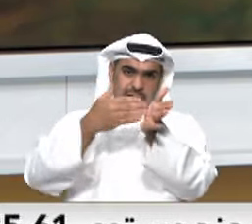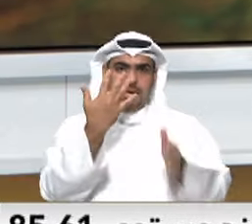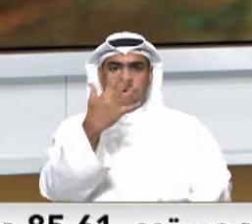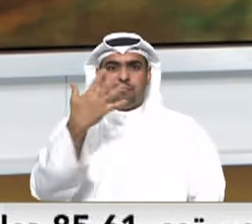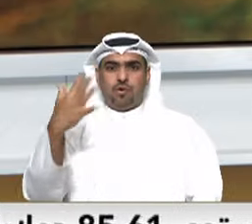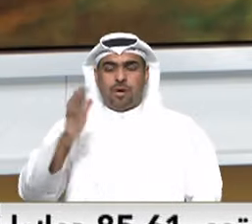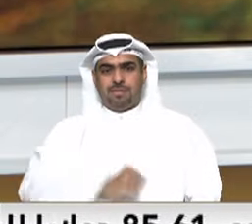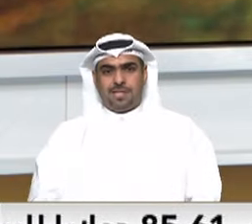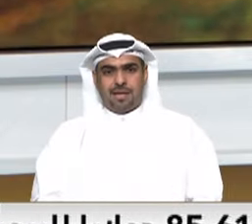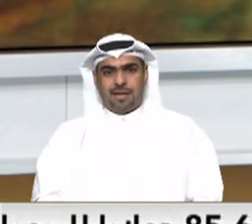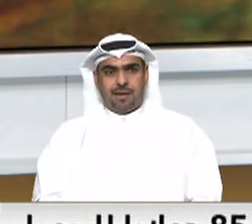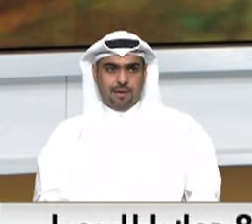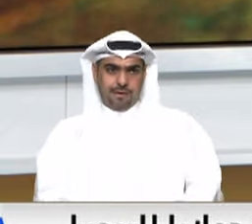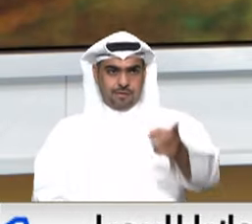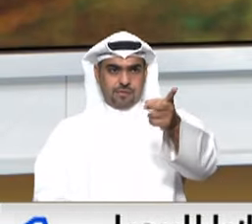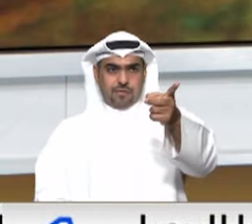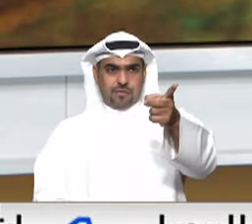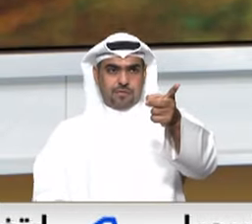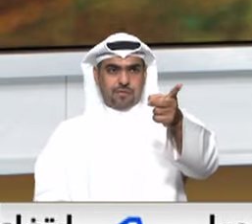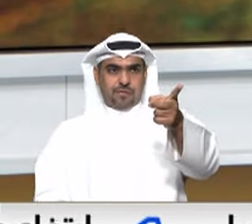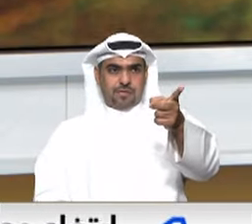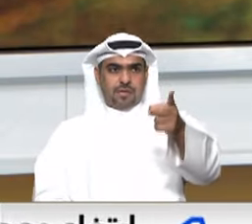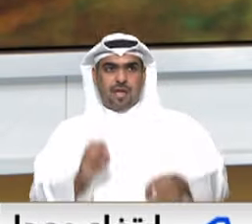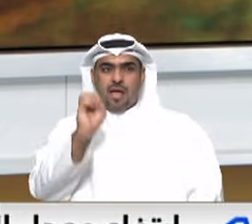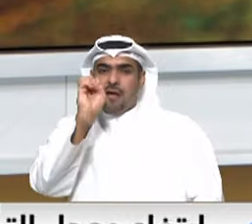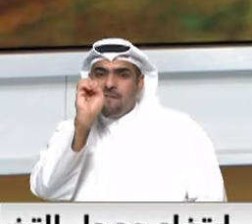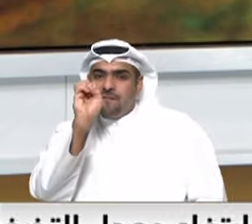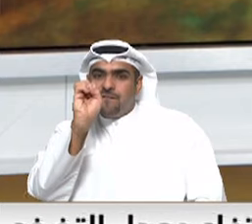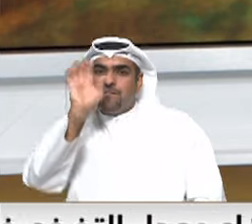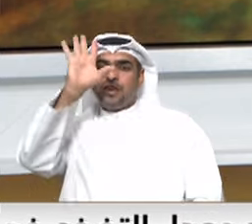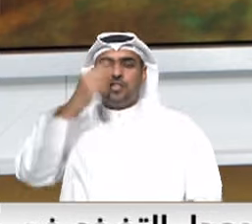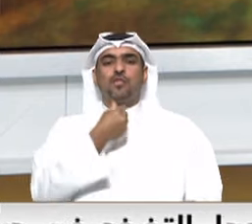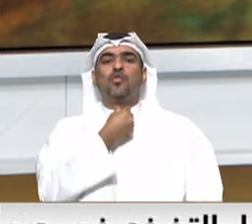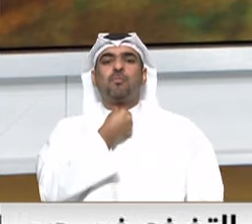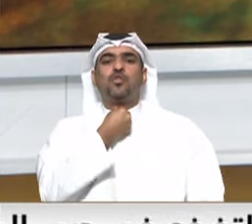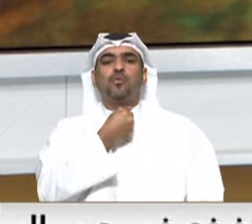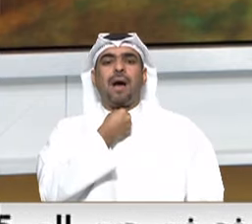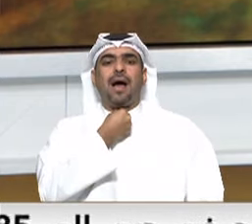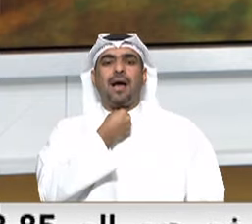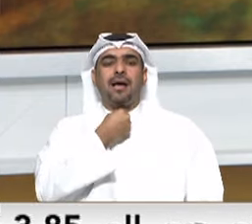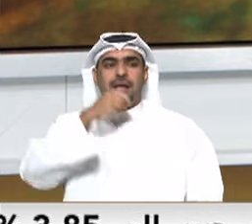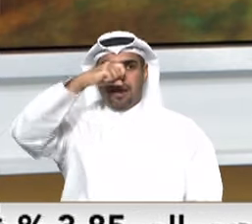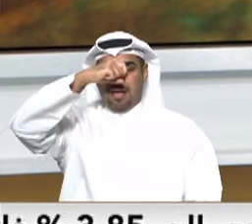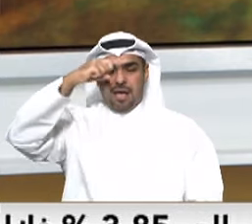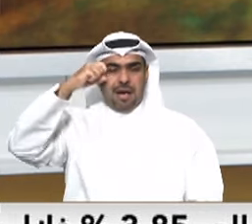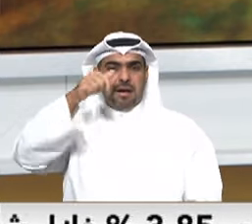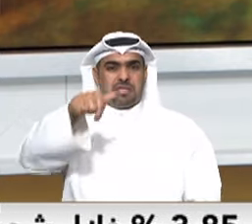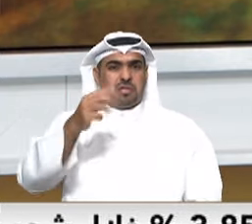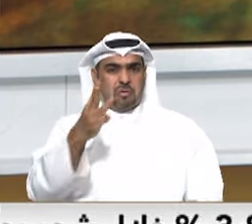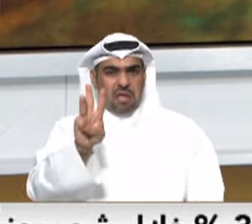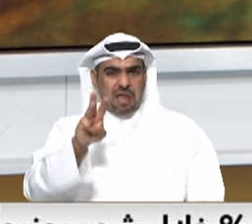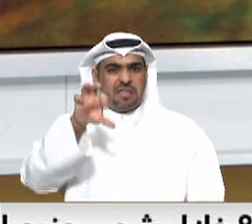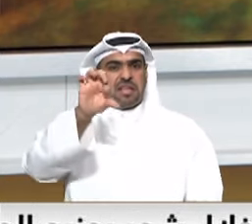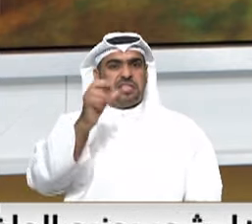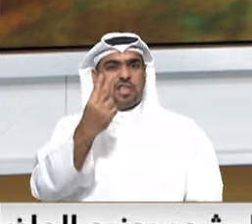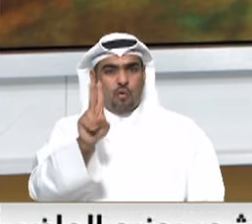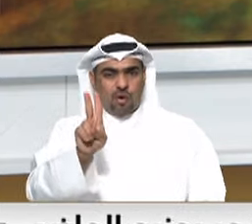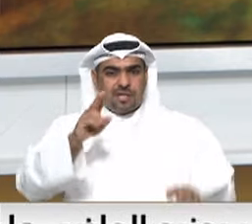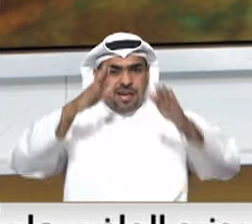الرياح. أما درجات الحرارة الصغرى المتوقعة في مدينة الكويت 36، 30 بالعبدلي، 29 بالشقاية والسالمي،